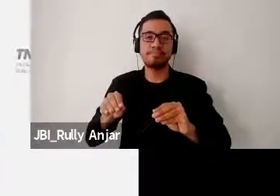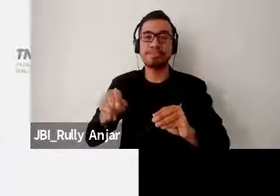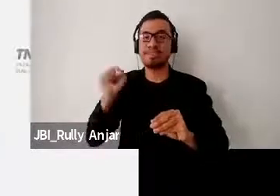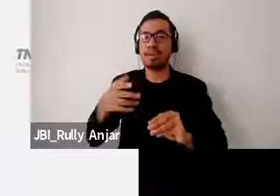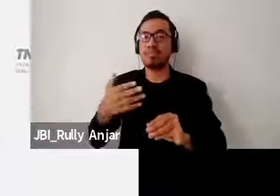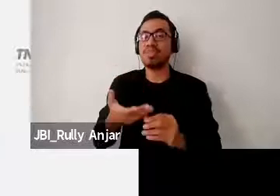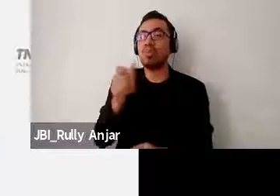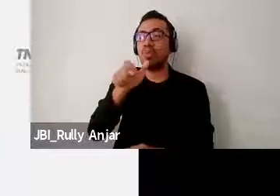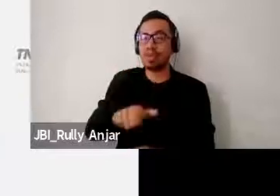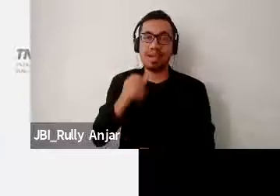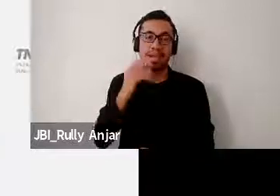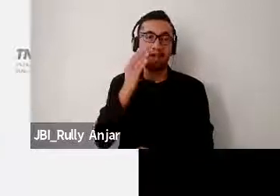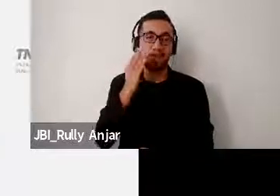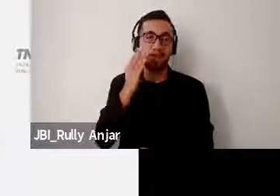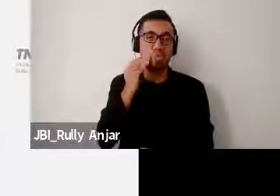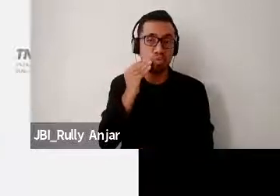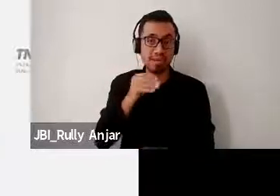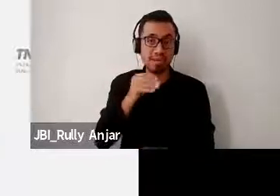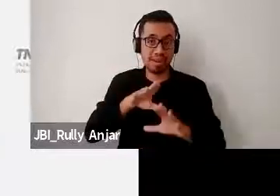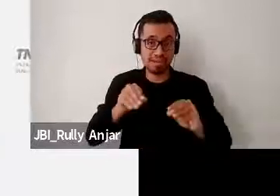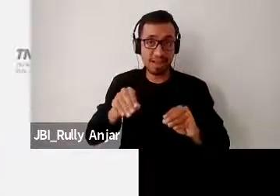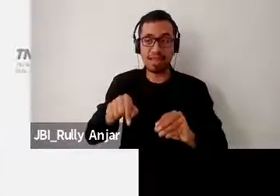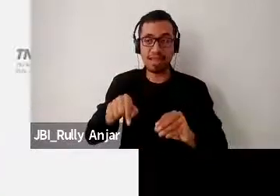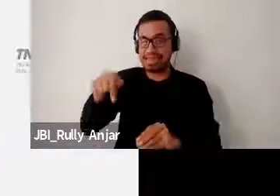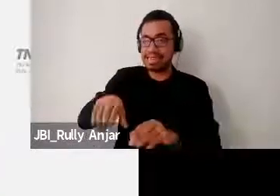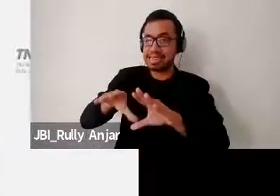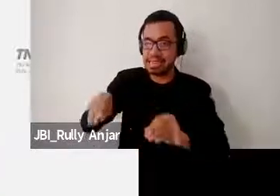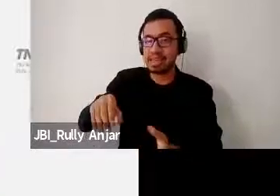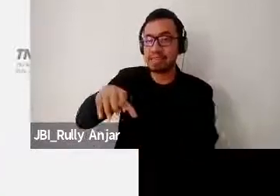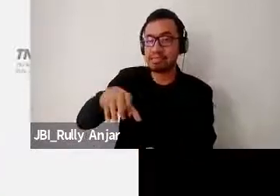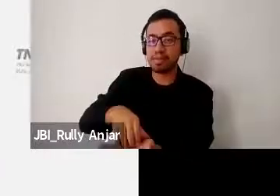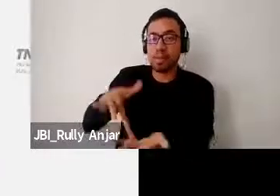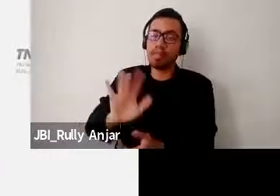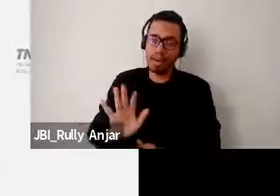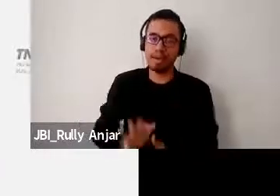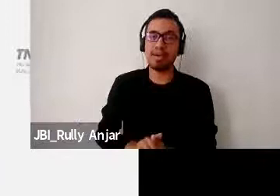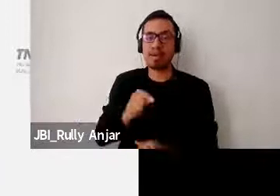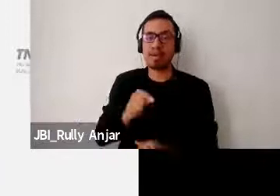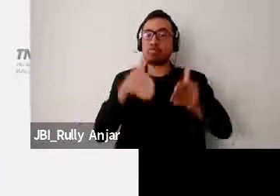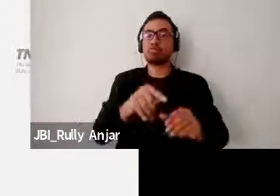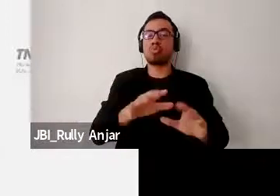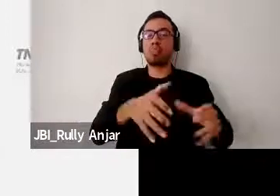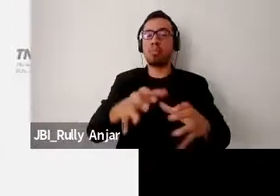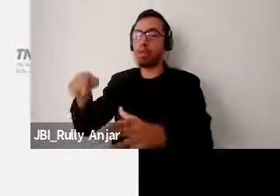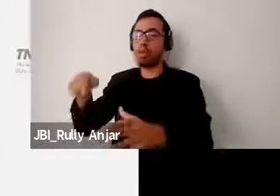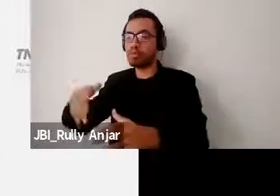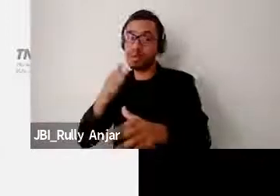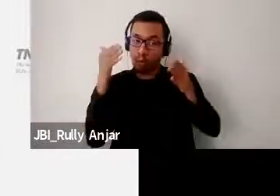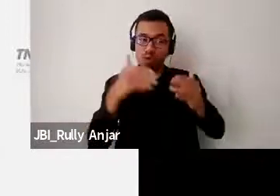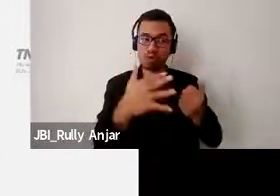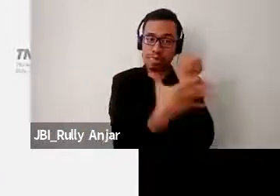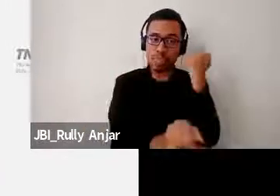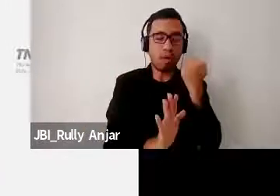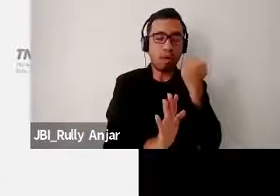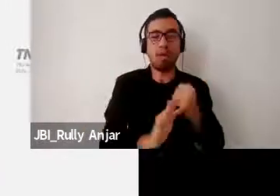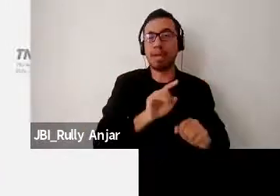informal kebanyakan. Dan selain itu juga idealnya ke depannya Indonesia itu sistem perlindungannya